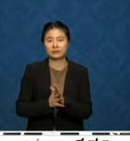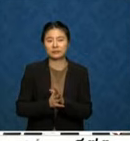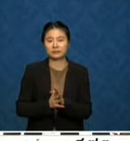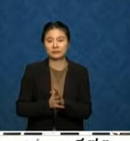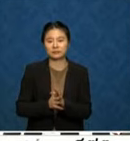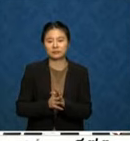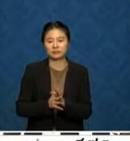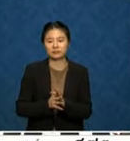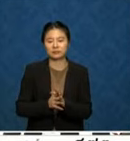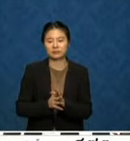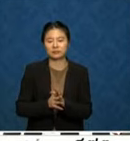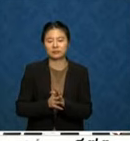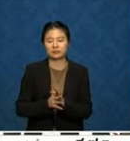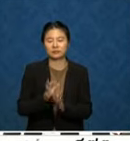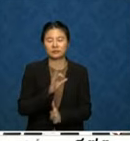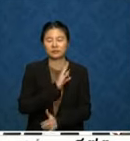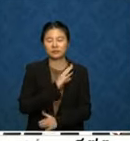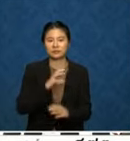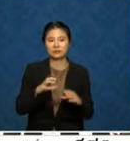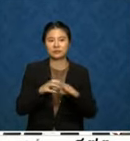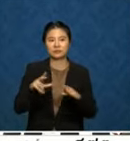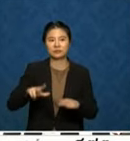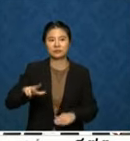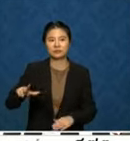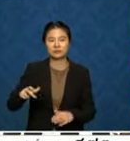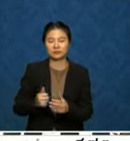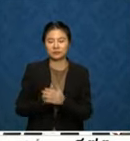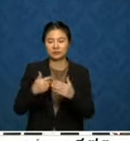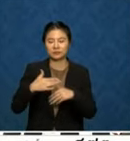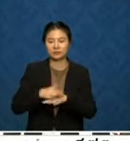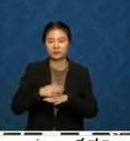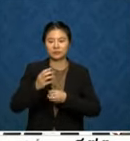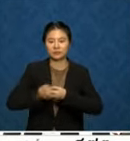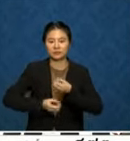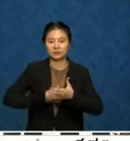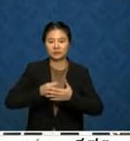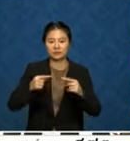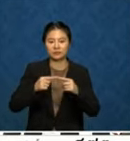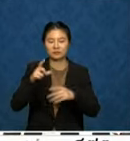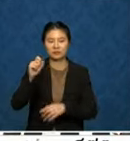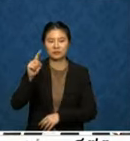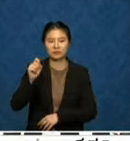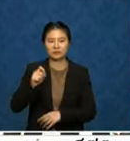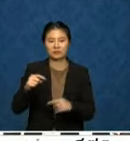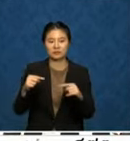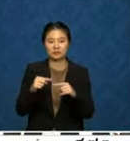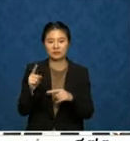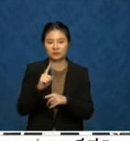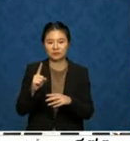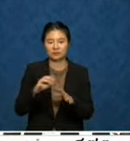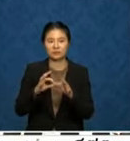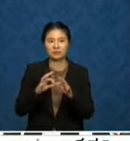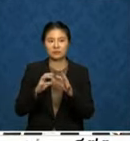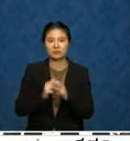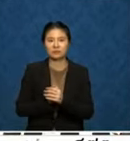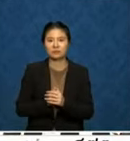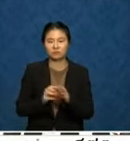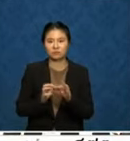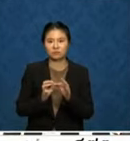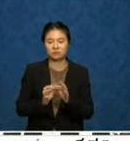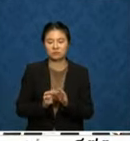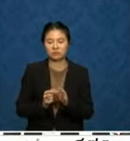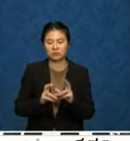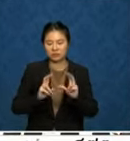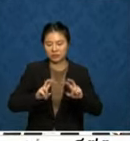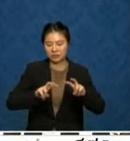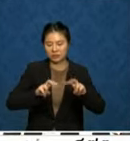ชีรายชื่อพรรคเพื่อไทยค่ะขอร่วมอภิปรายยติด่วนด้วยวาจาเพื่อให้สภาผู้แทนราษฎรศึกษ